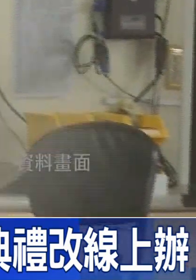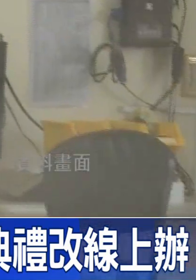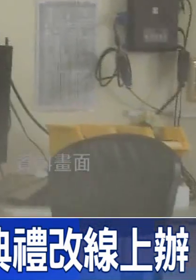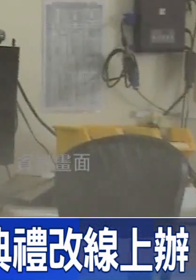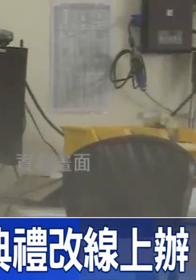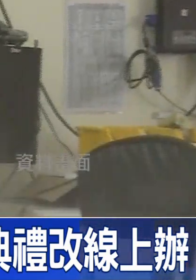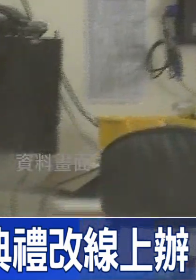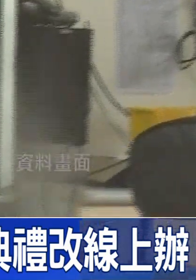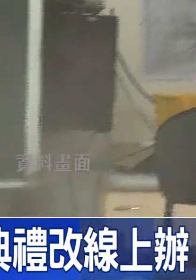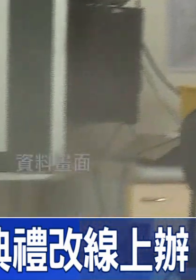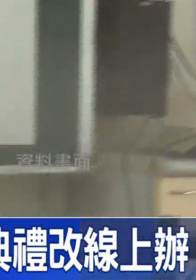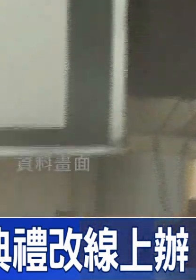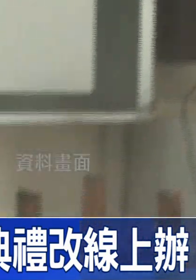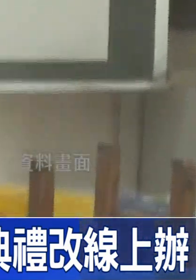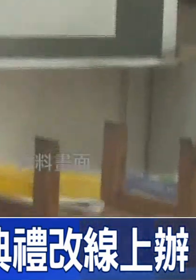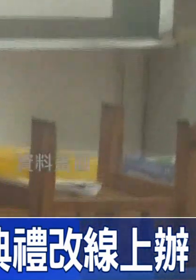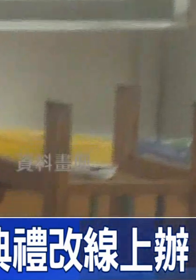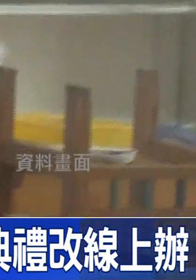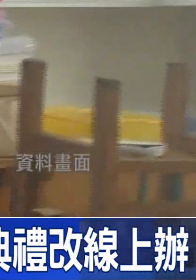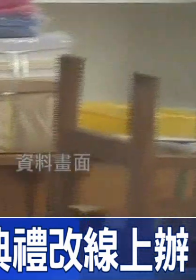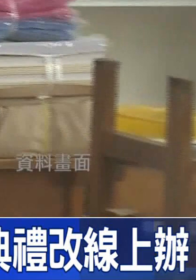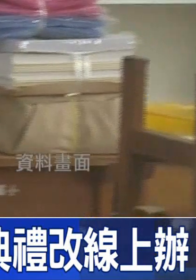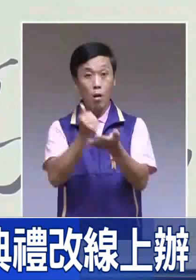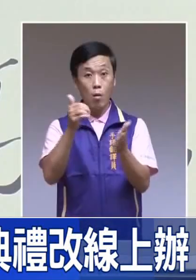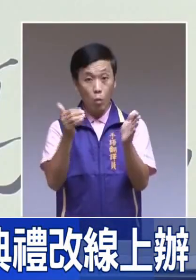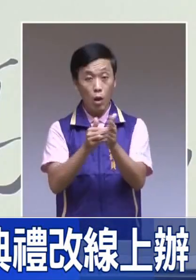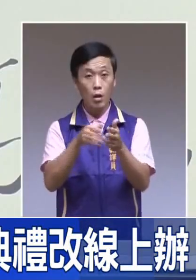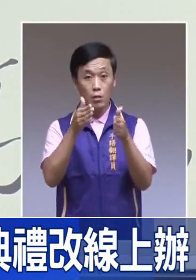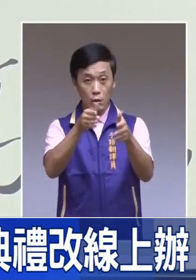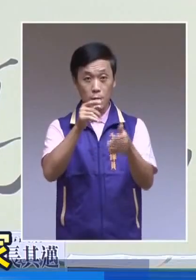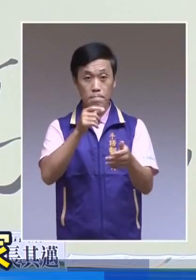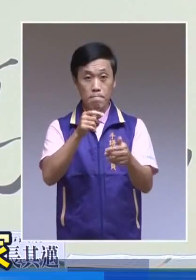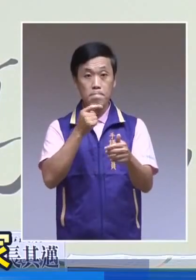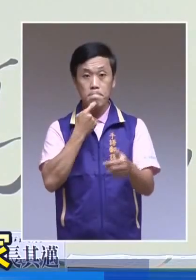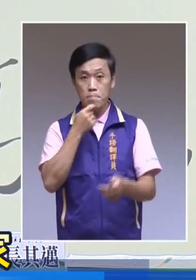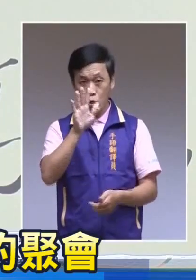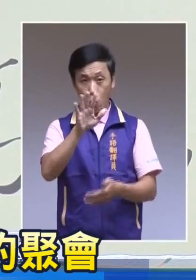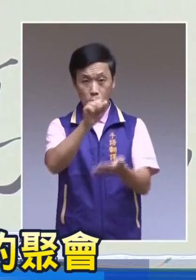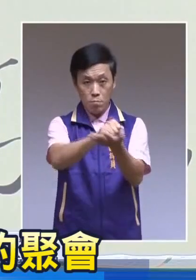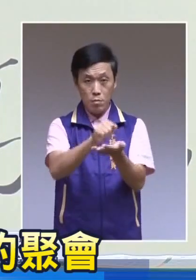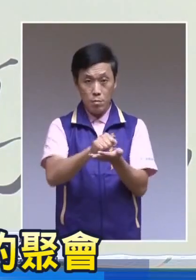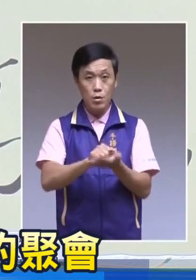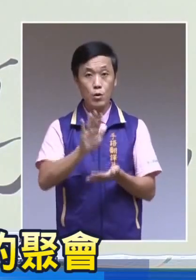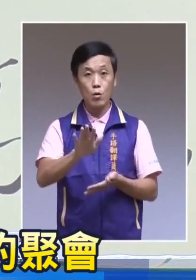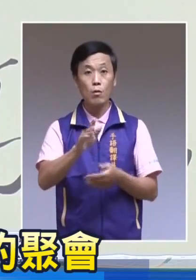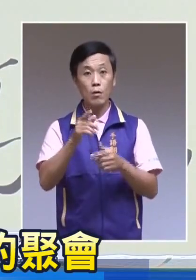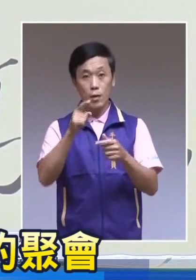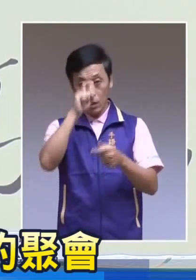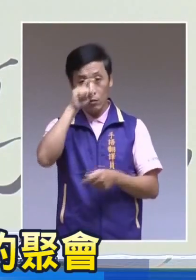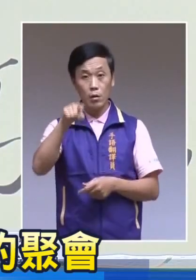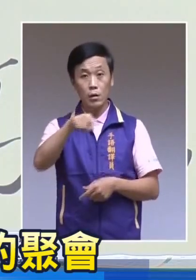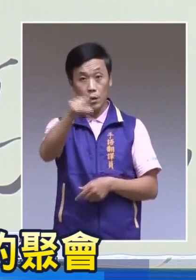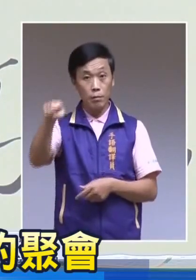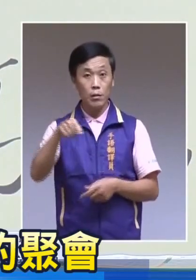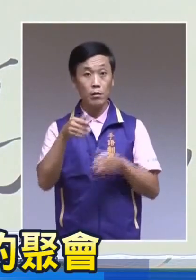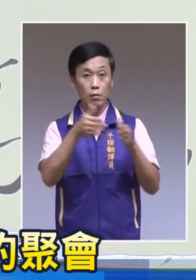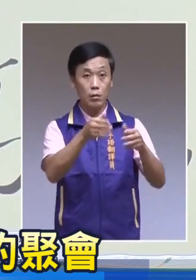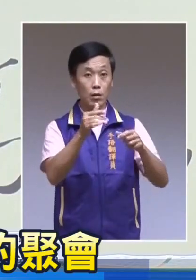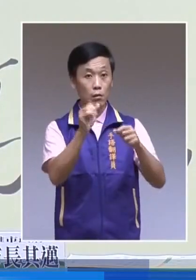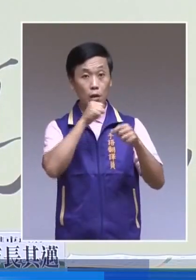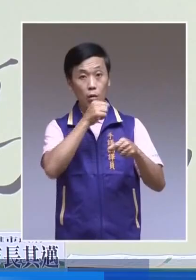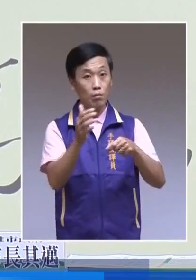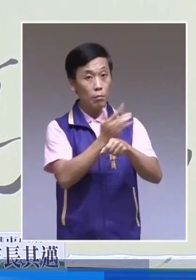接学生回归也将提前完成校园清消。 真的要拜托大家，南北的移动，在室内的聚